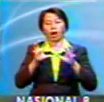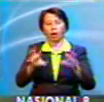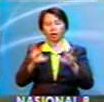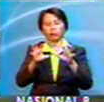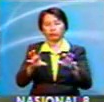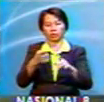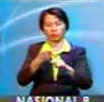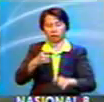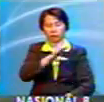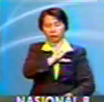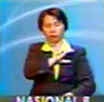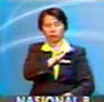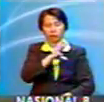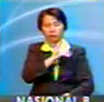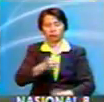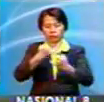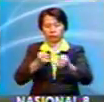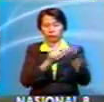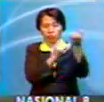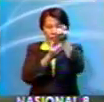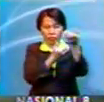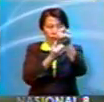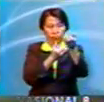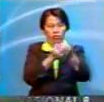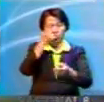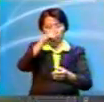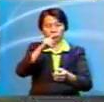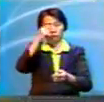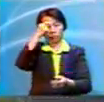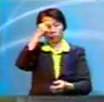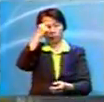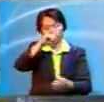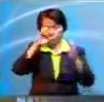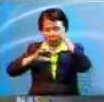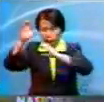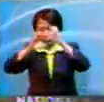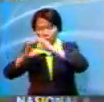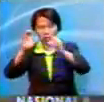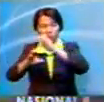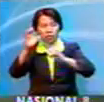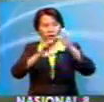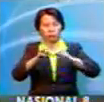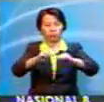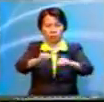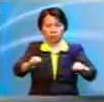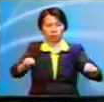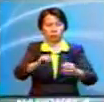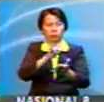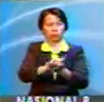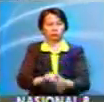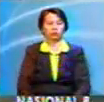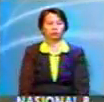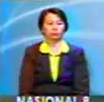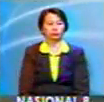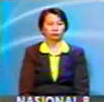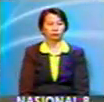dari PDRM dan juga Jabatan Bomber untuk mencari dan mengesan pelajar mangsa yang hilang.